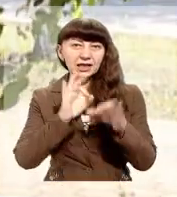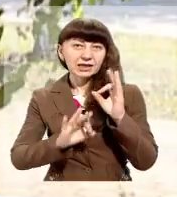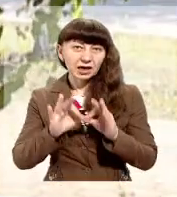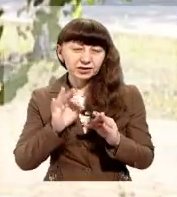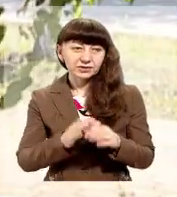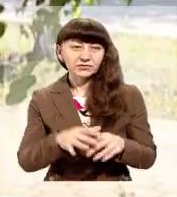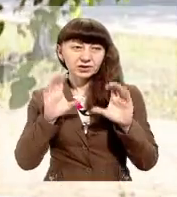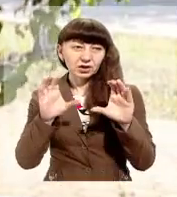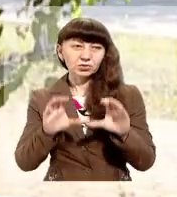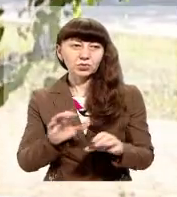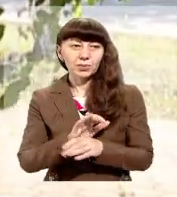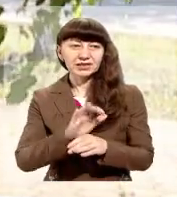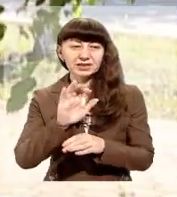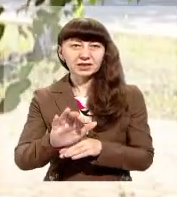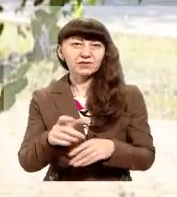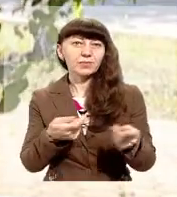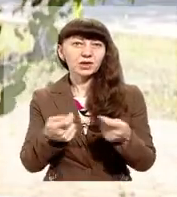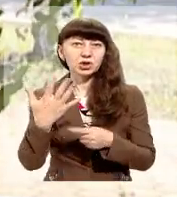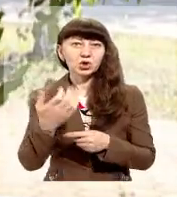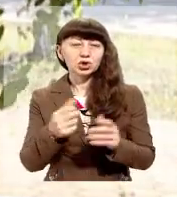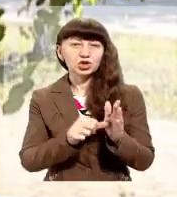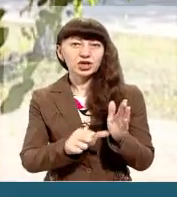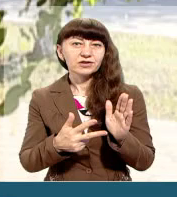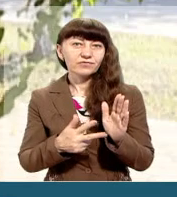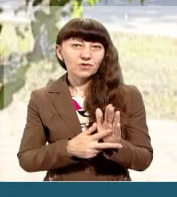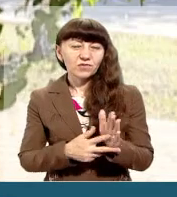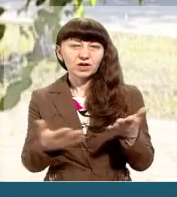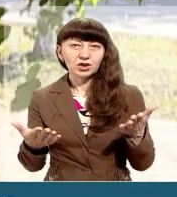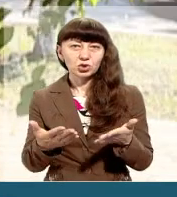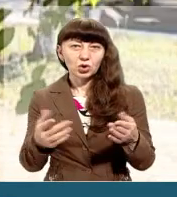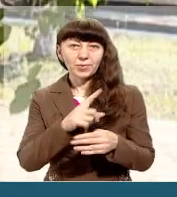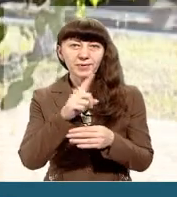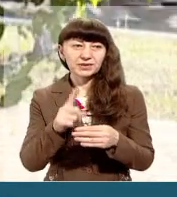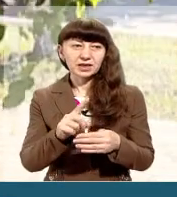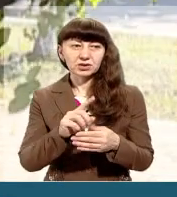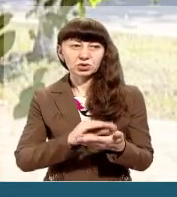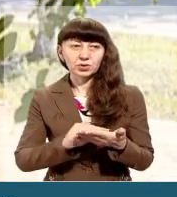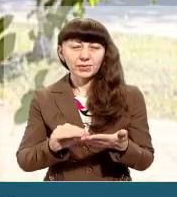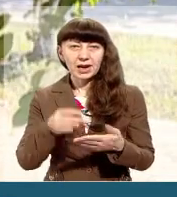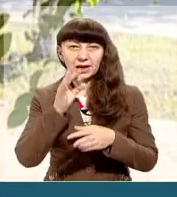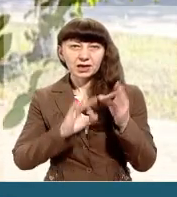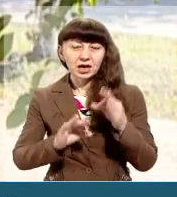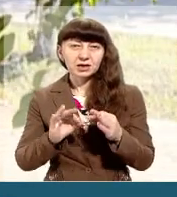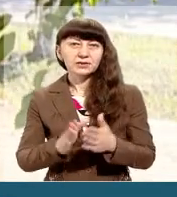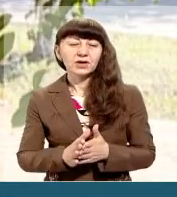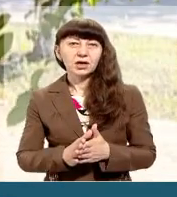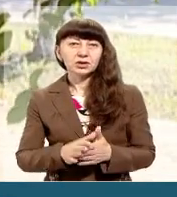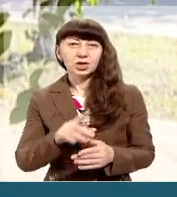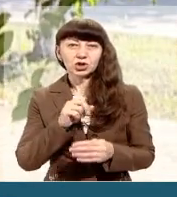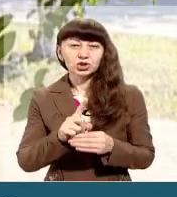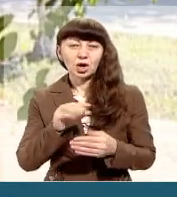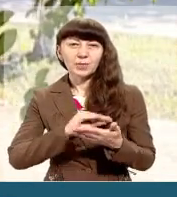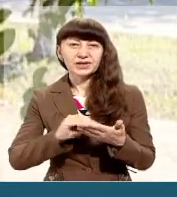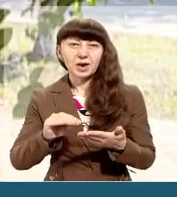законную силу постановление правительства 568, в котором обозначено, что лекарственные средства подлежат